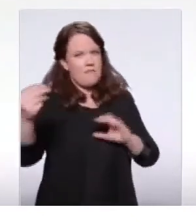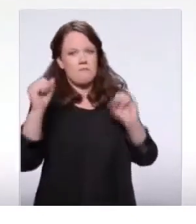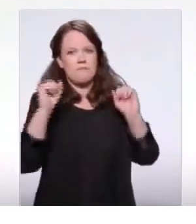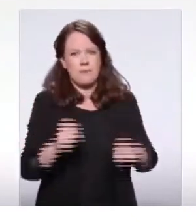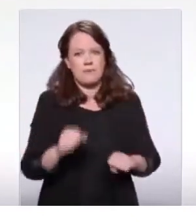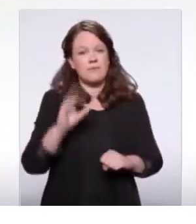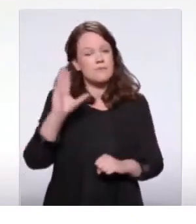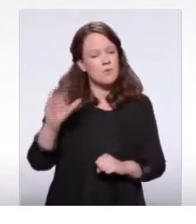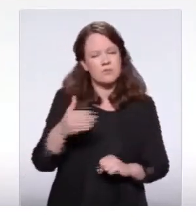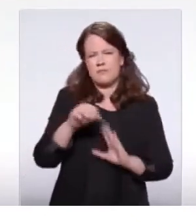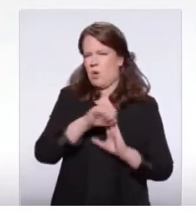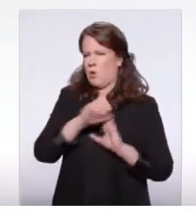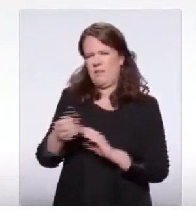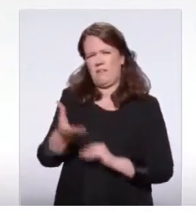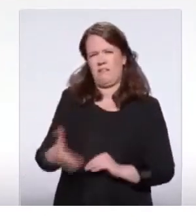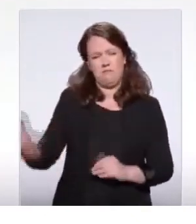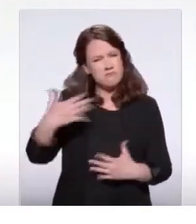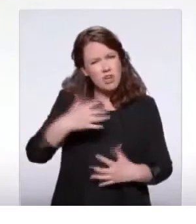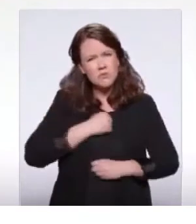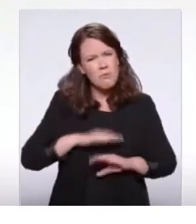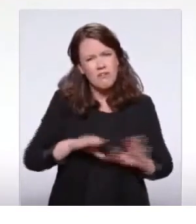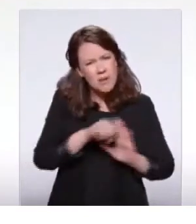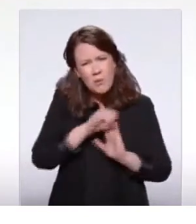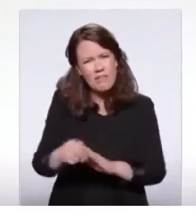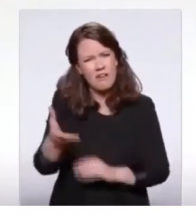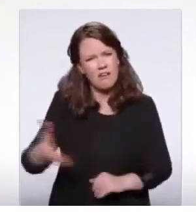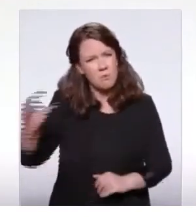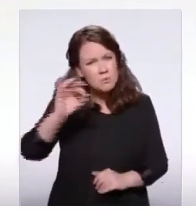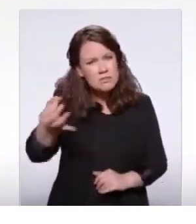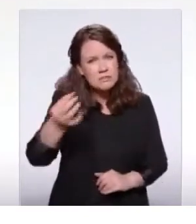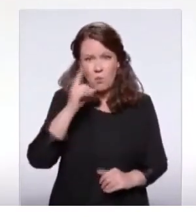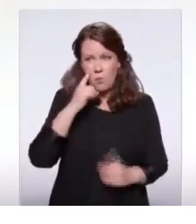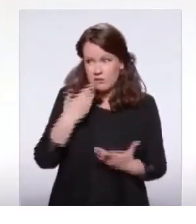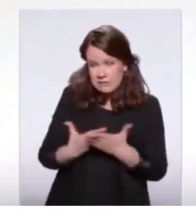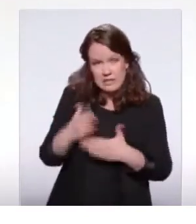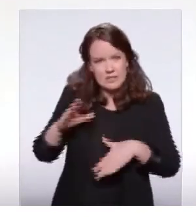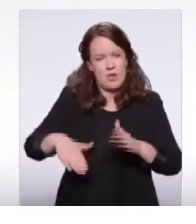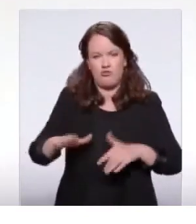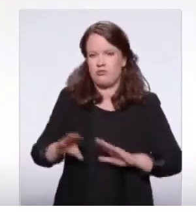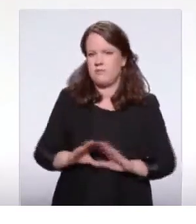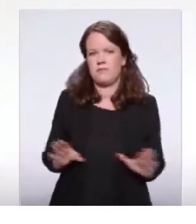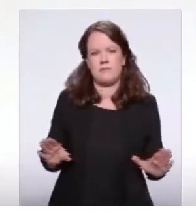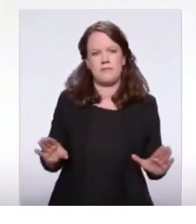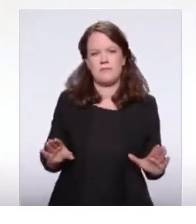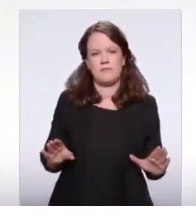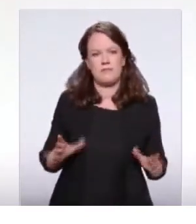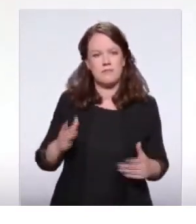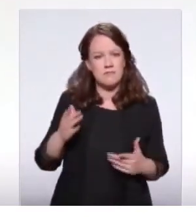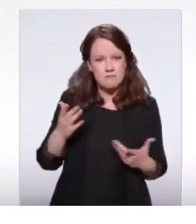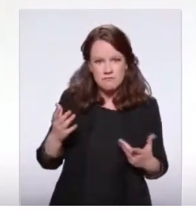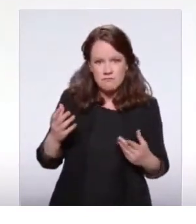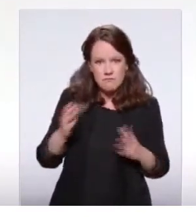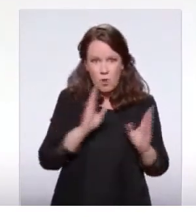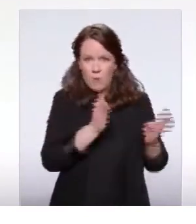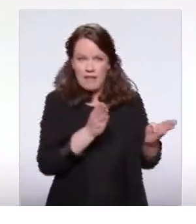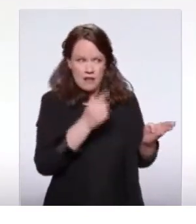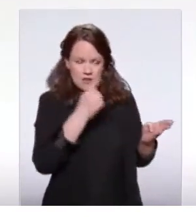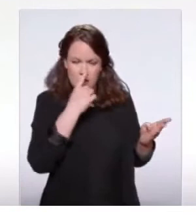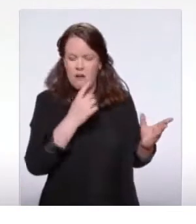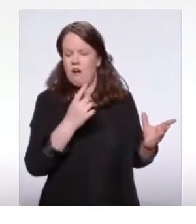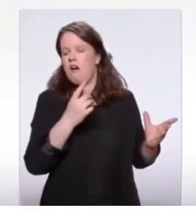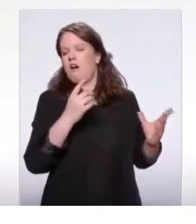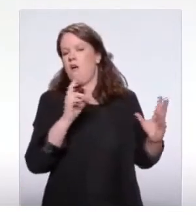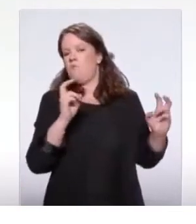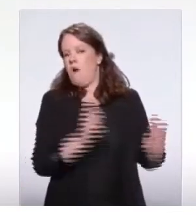nous avons donné parce que c'est la garantie de notre efficacité. C'est ainsi que nous pourrons soulager plus rapidement l'hôpital. C'est